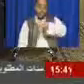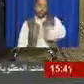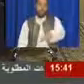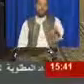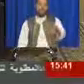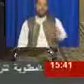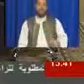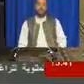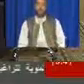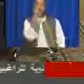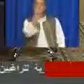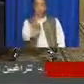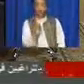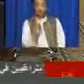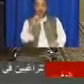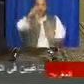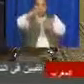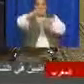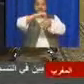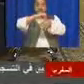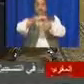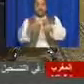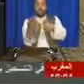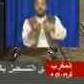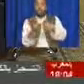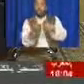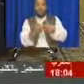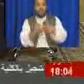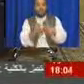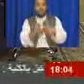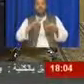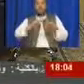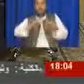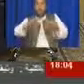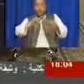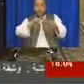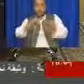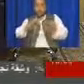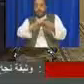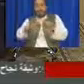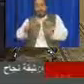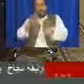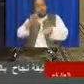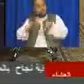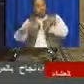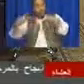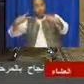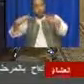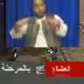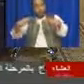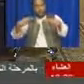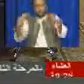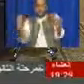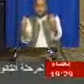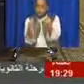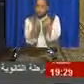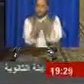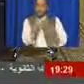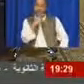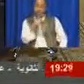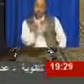يعني تبين هذه المسائل للناس وتفهم لها والصلح فانت